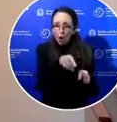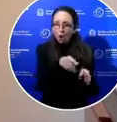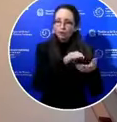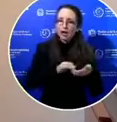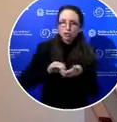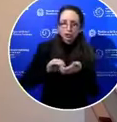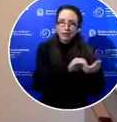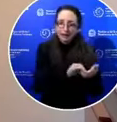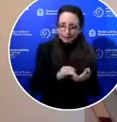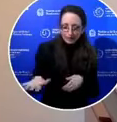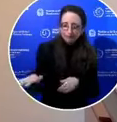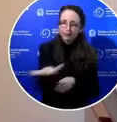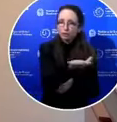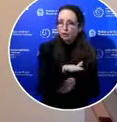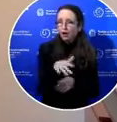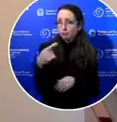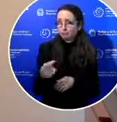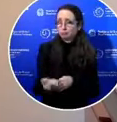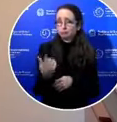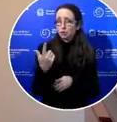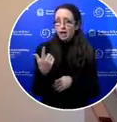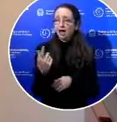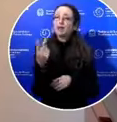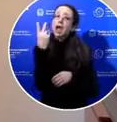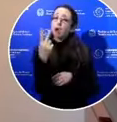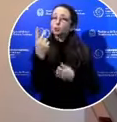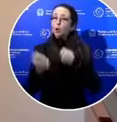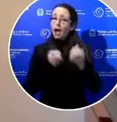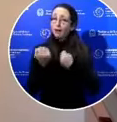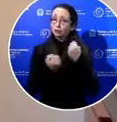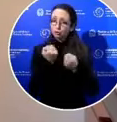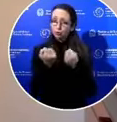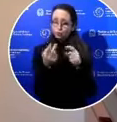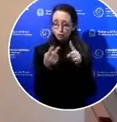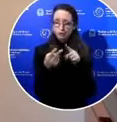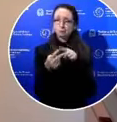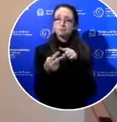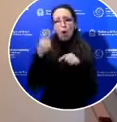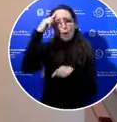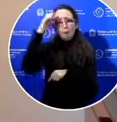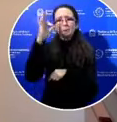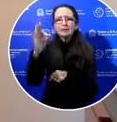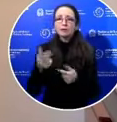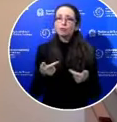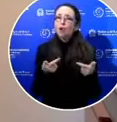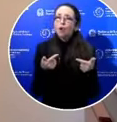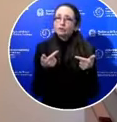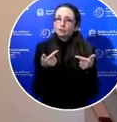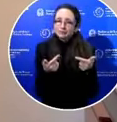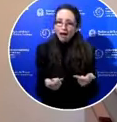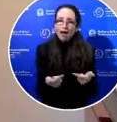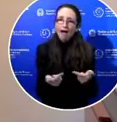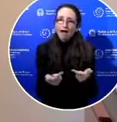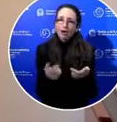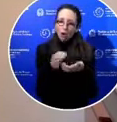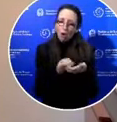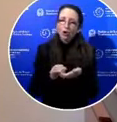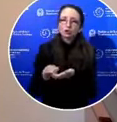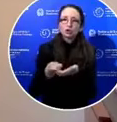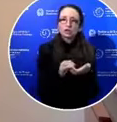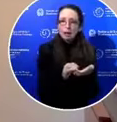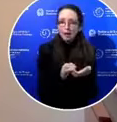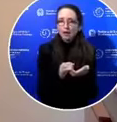solidarietà territoriale, individuando 2 azioni specifiche che si pongono l'obiettivo di sostenere la definizione e il consolidamento della